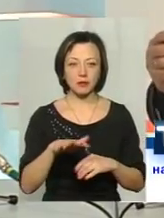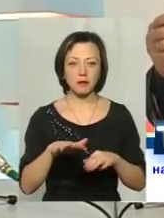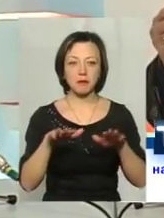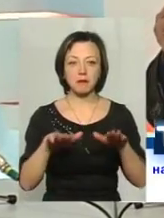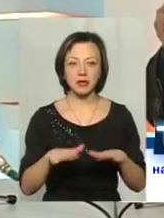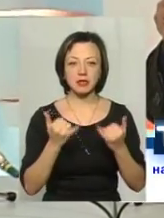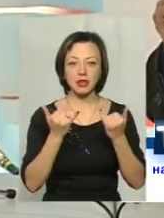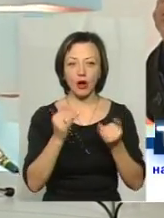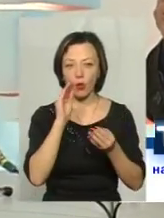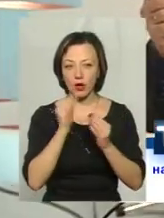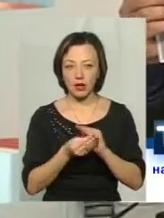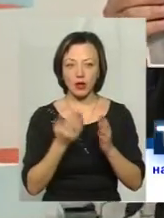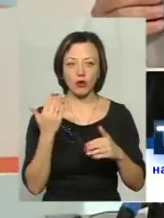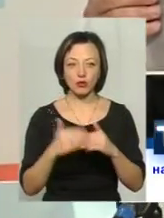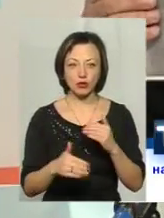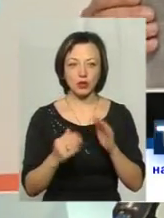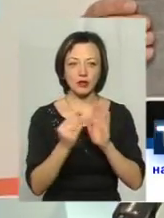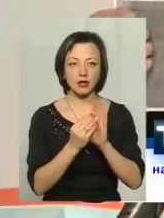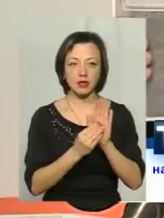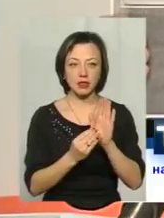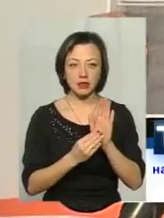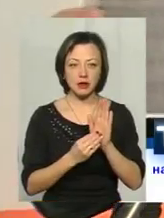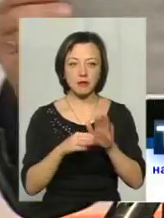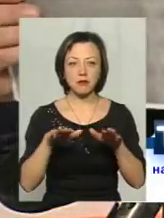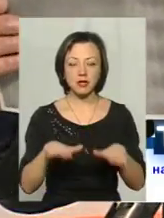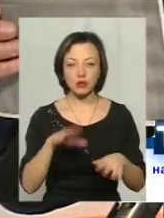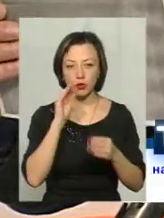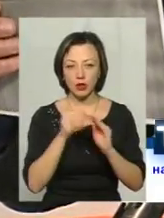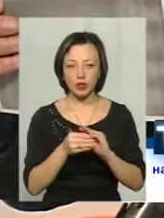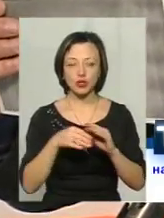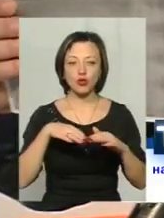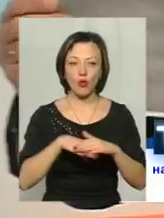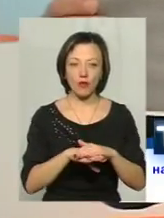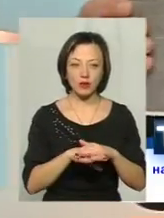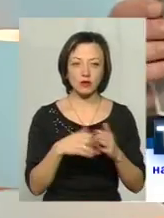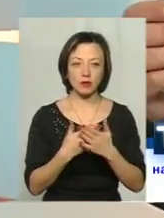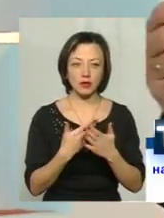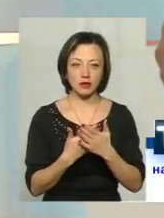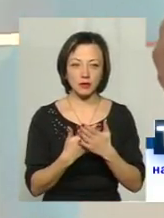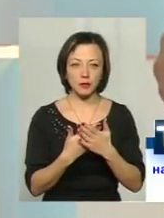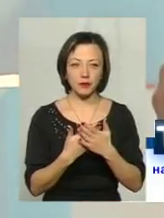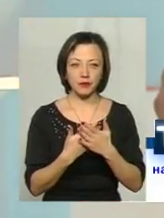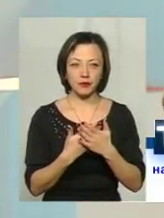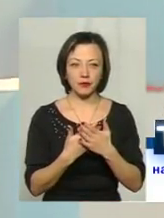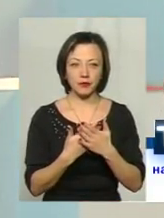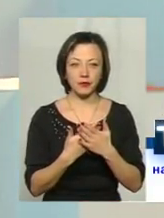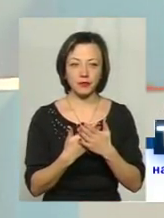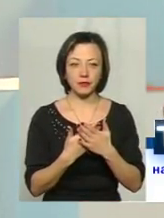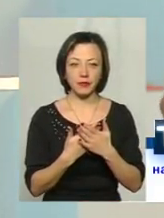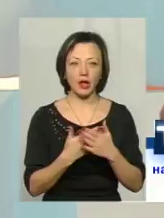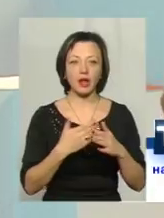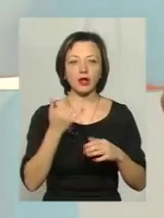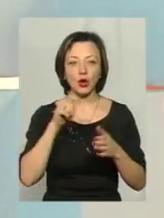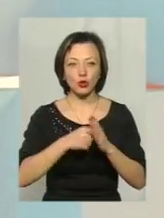місце для укриття, вже нанесені цим самим, місце для укриття. Сховище, допустим, сховище таке-то, таке-то,